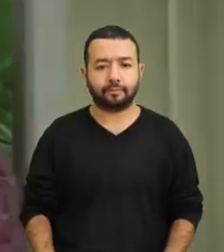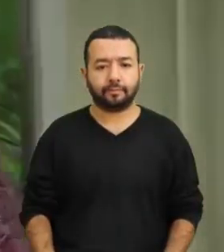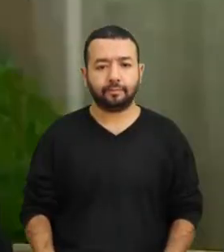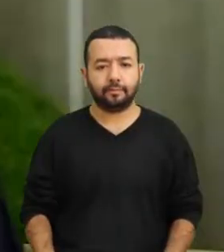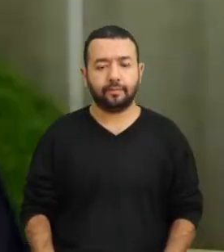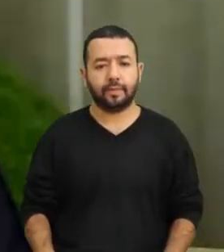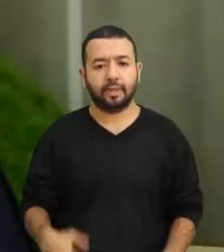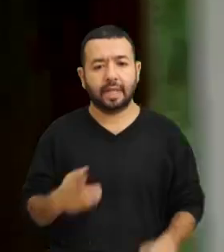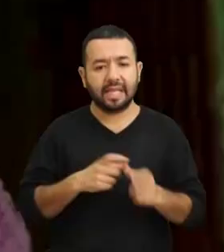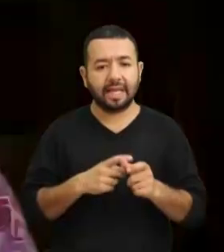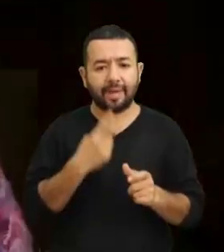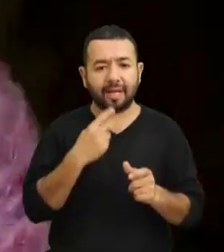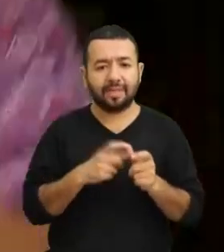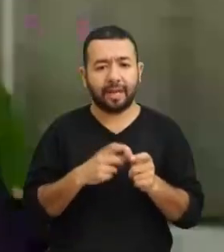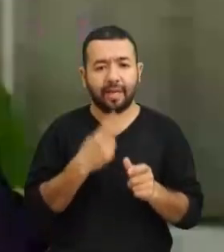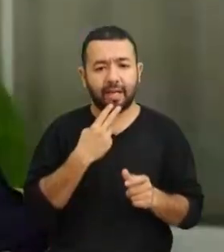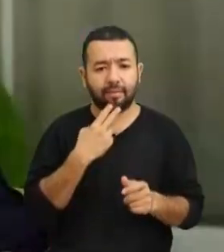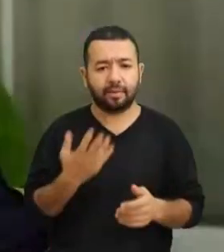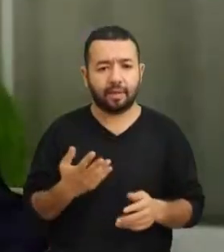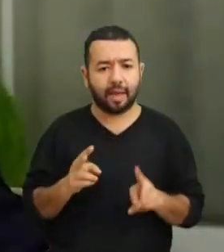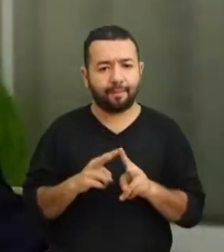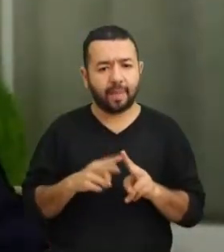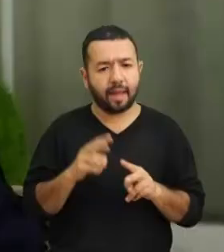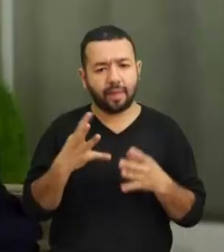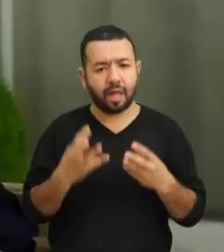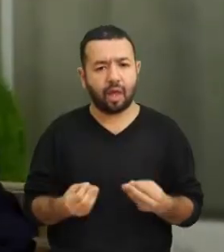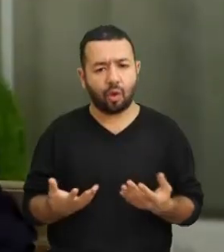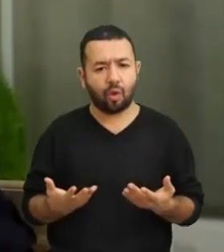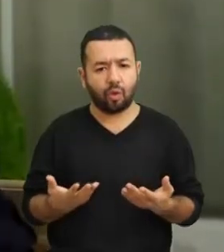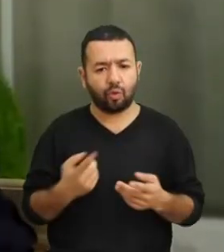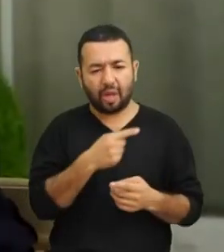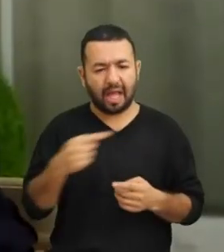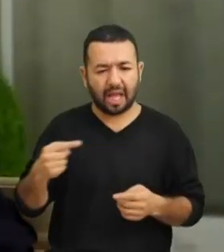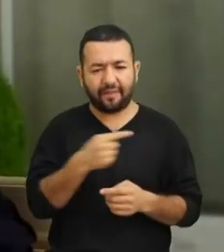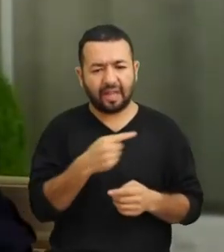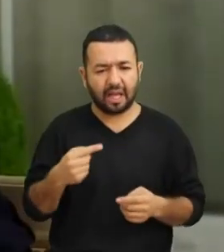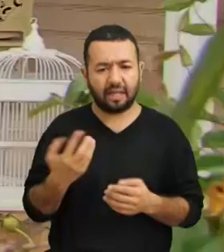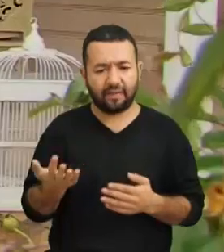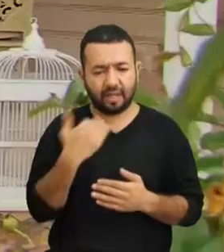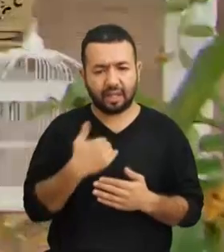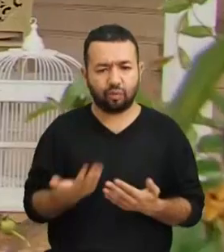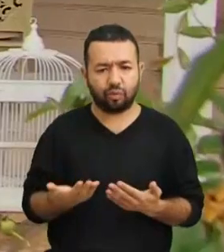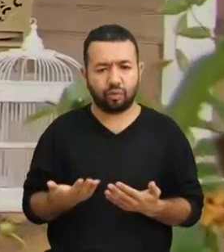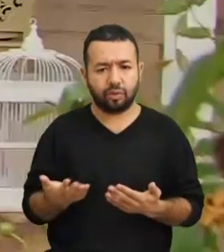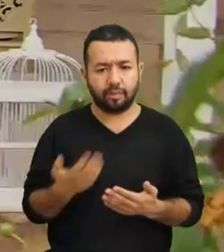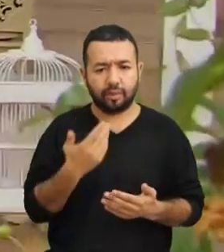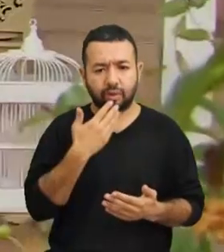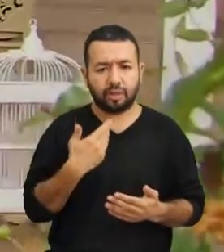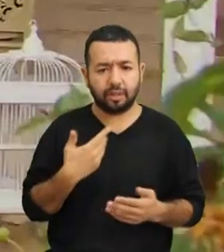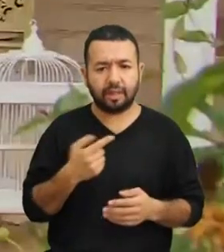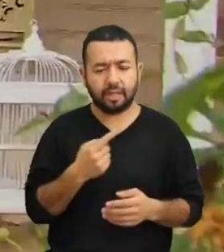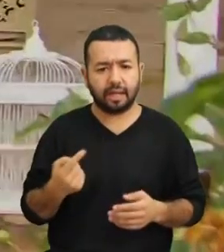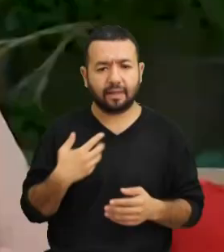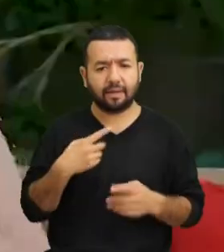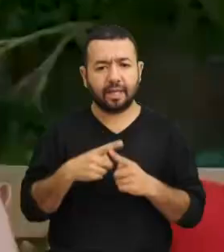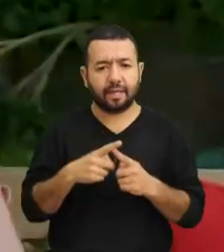Serpil Hanım! Serpil Hanım! Serpil Hanım! Ay Meryem'ciğim ne oluyor negatif negatif attın aramıza? Timuçin Bey, Timuçin, Timuçin